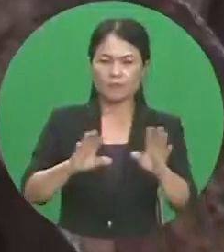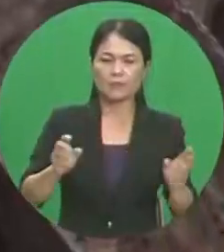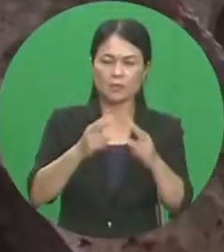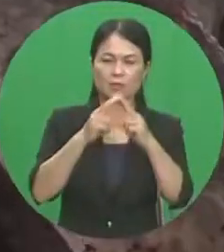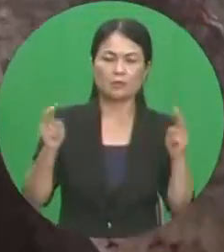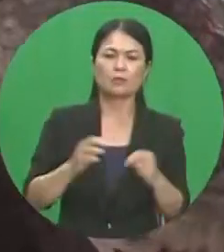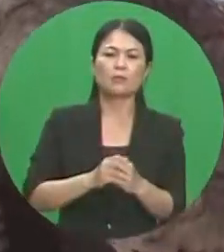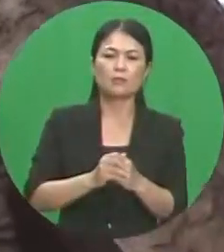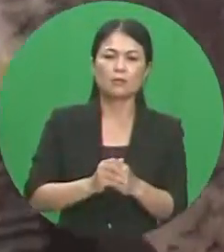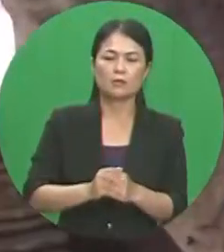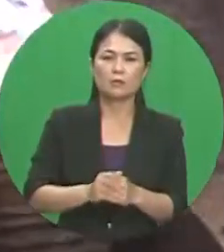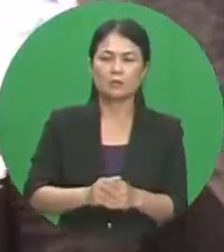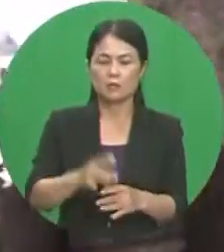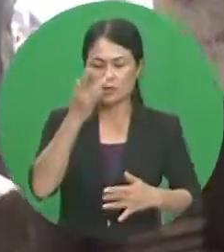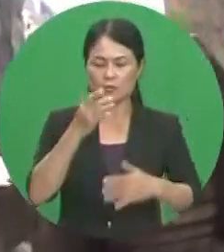នៃការផ្ទុះសារជាថ្មីនៃជំងឺ COVID-19